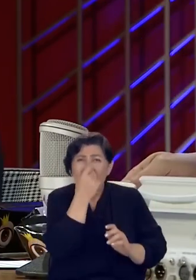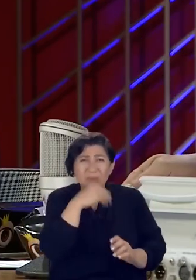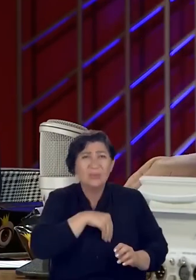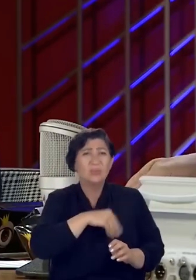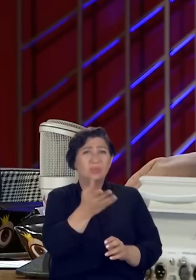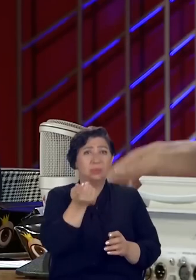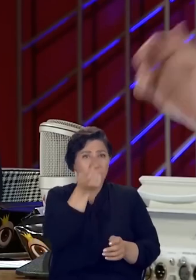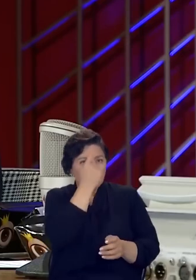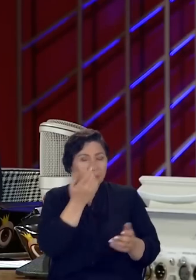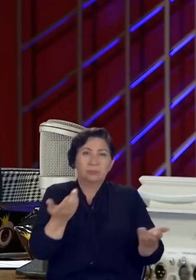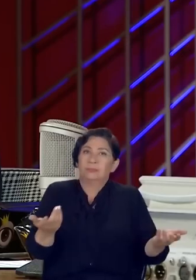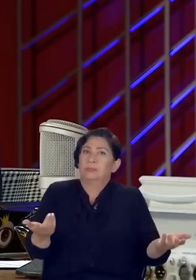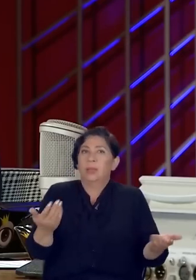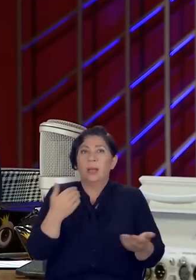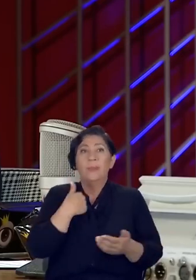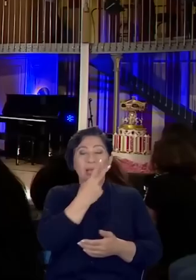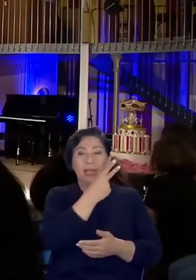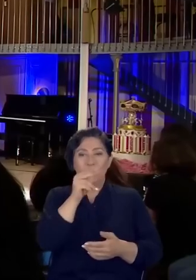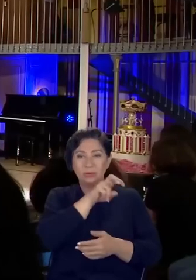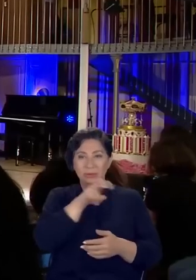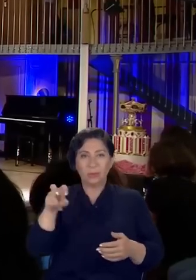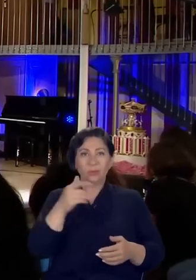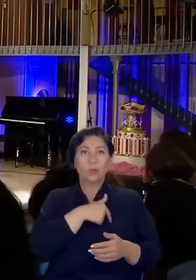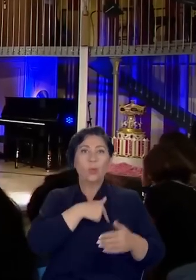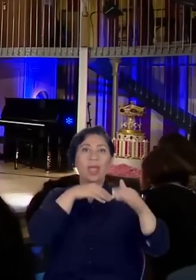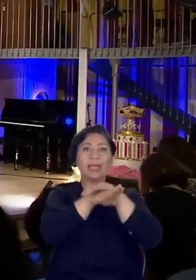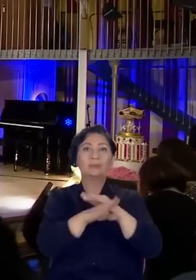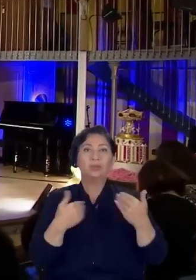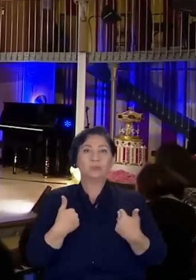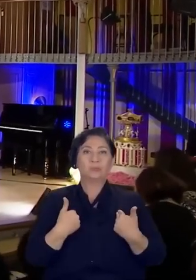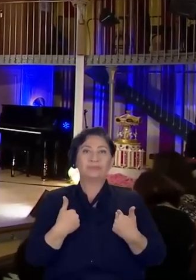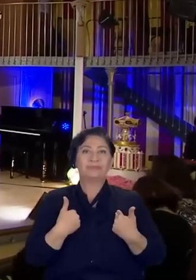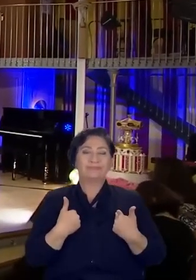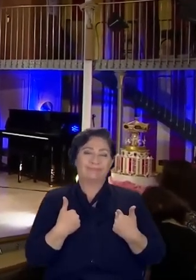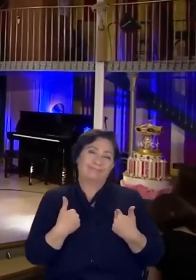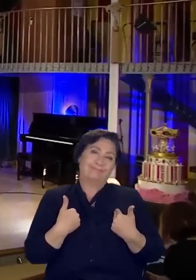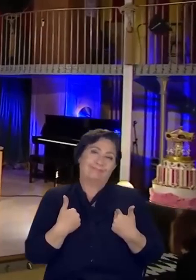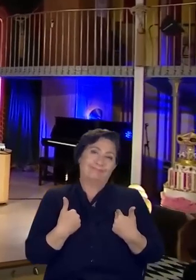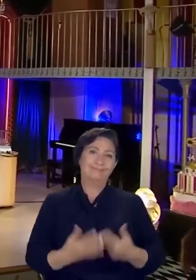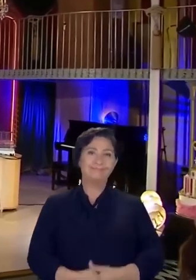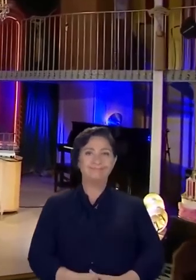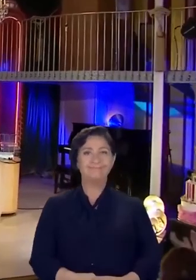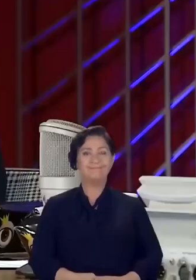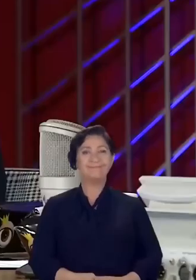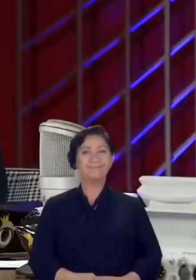mı zannediyorsun dedi. Ben 2.800.000 kişinin gönlüne girdim şimdi. Maşallah. Yani o...